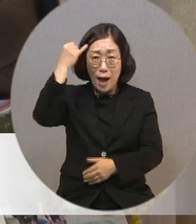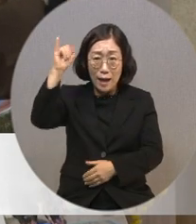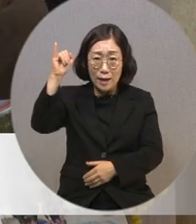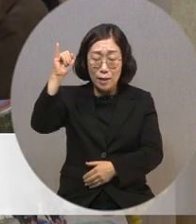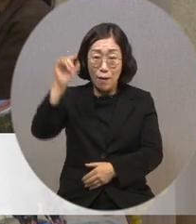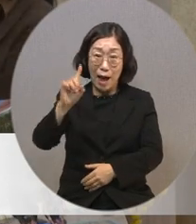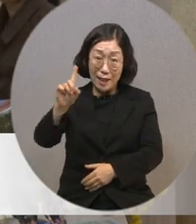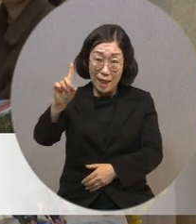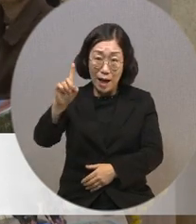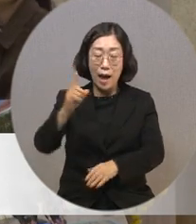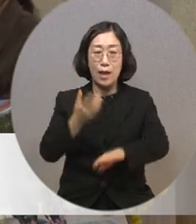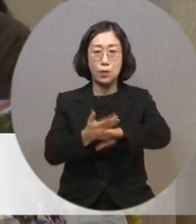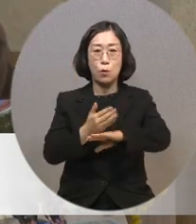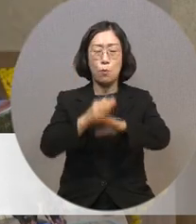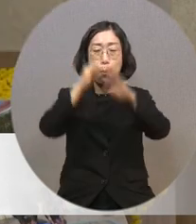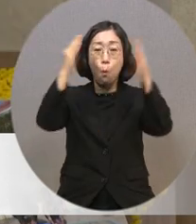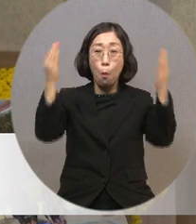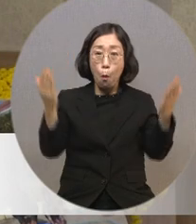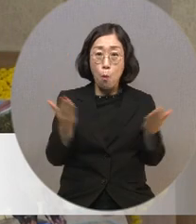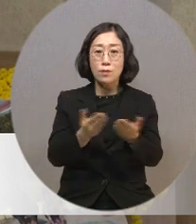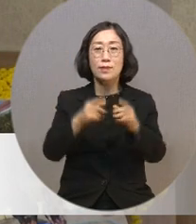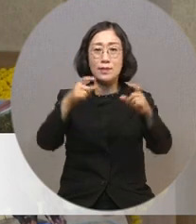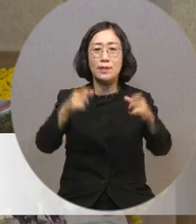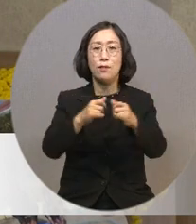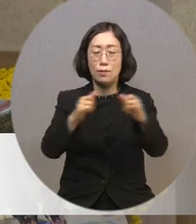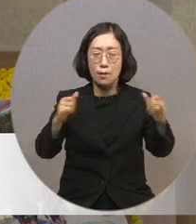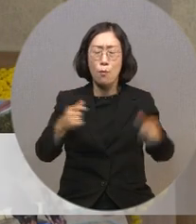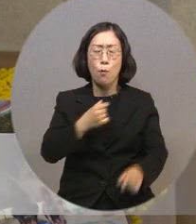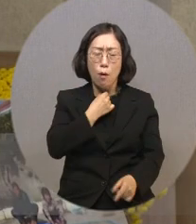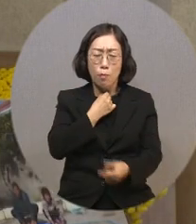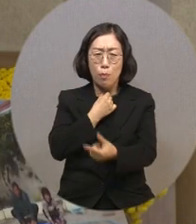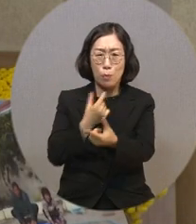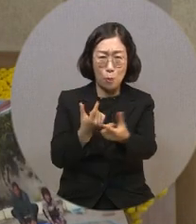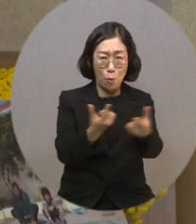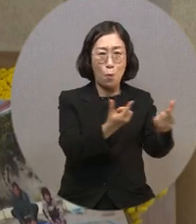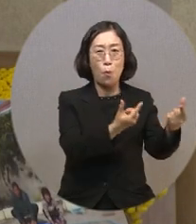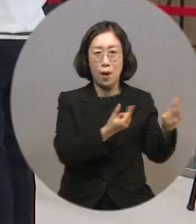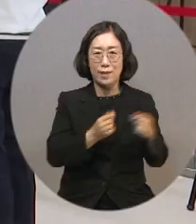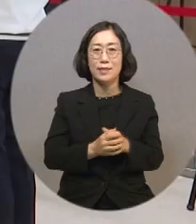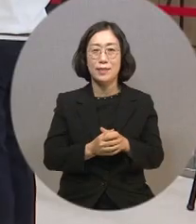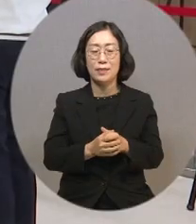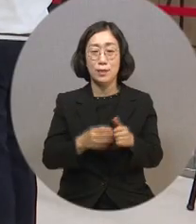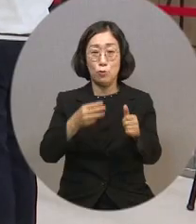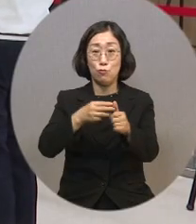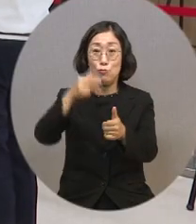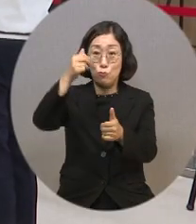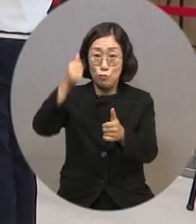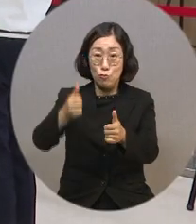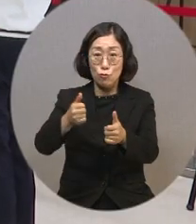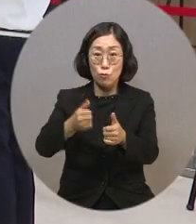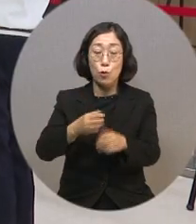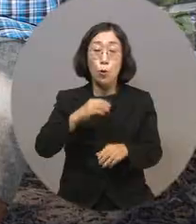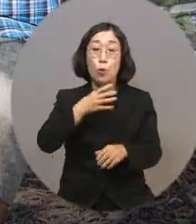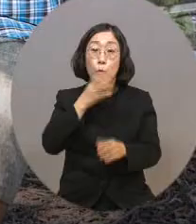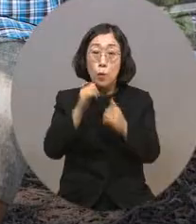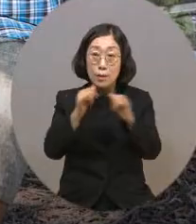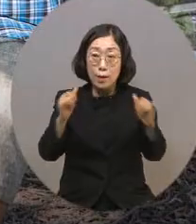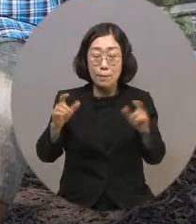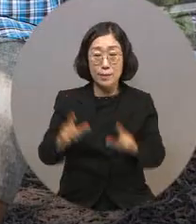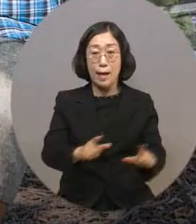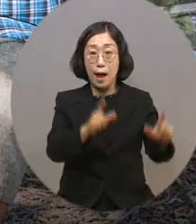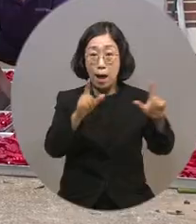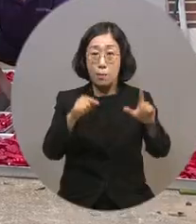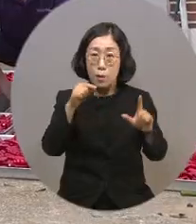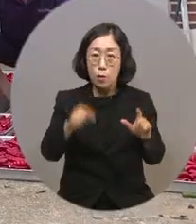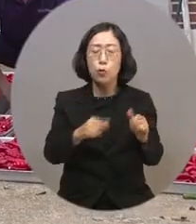아이디어라기보다는 우리 주민들이 아마 그걸 원했을 겁니다. 김군수는 어르신들의 삶의 이야기는 보성의